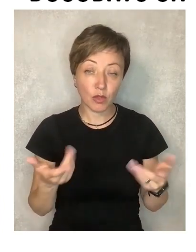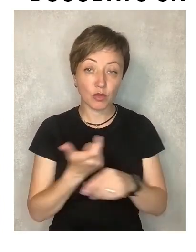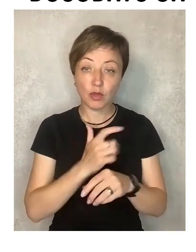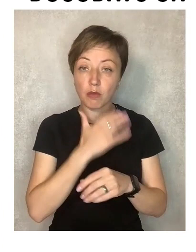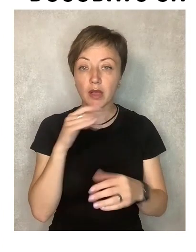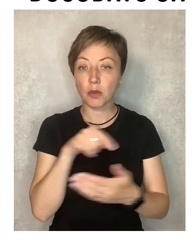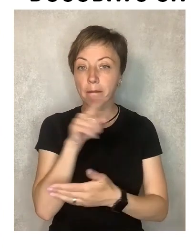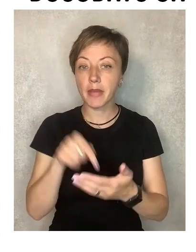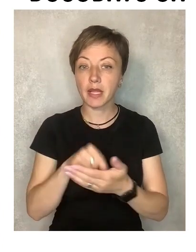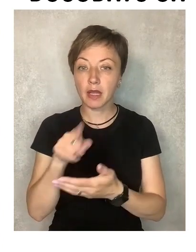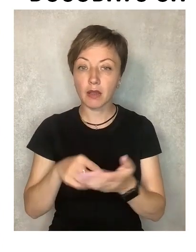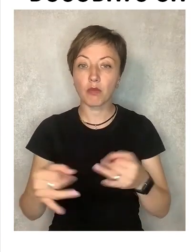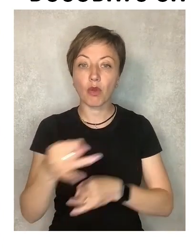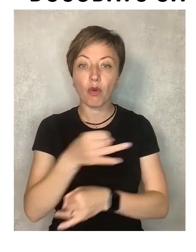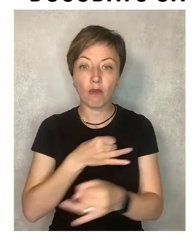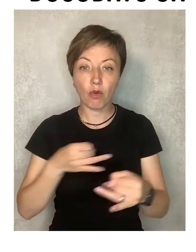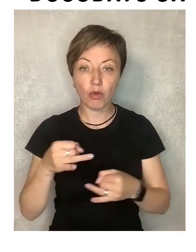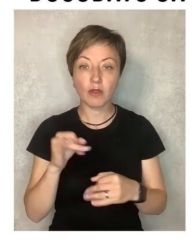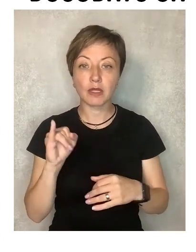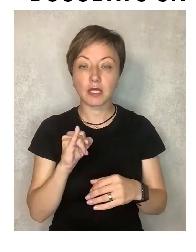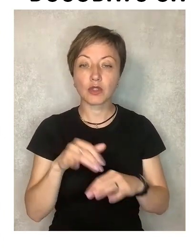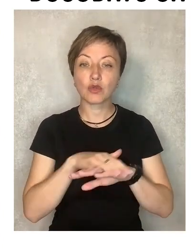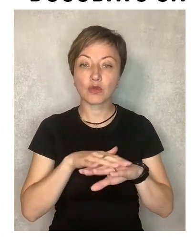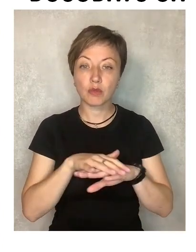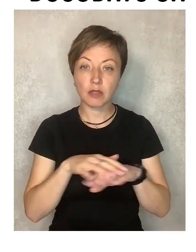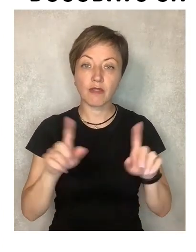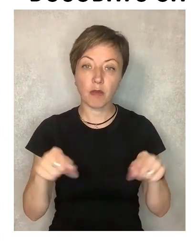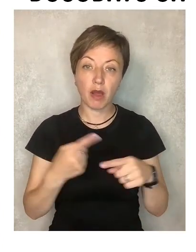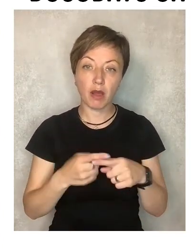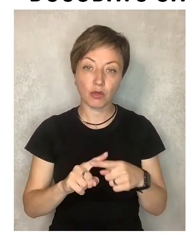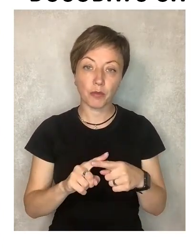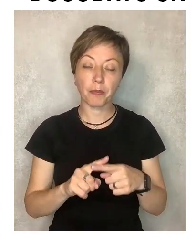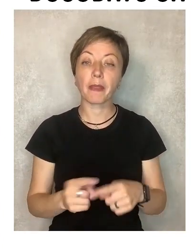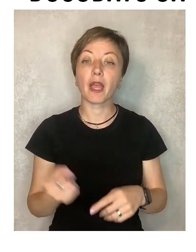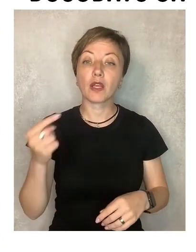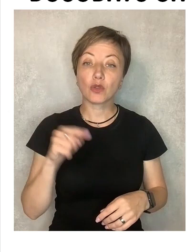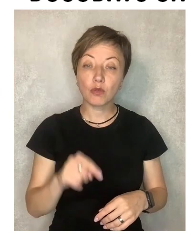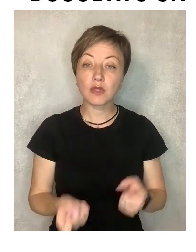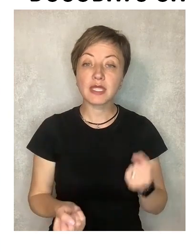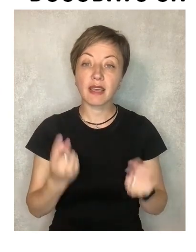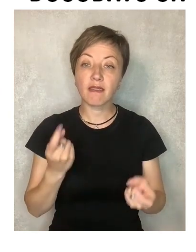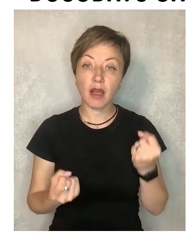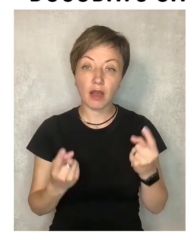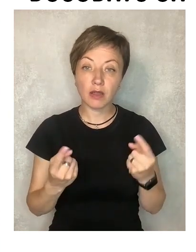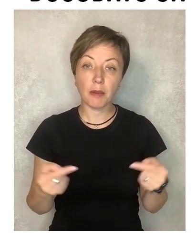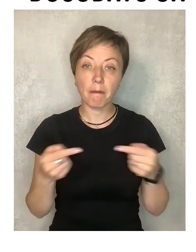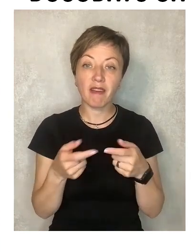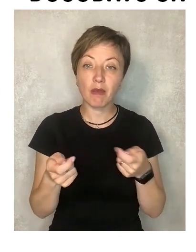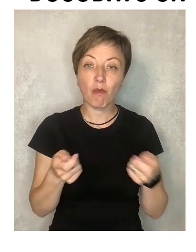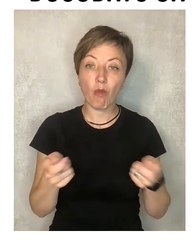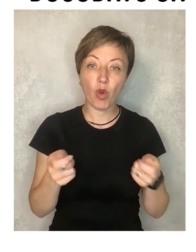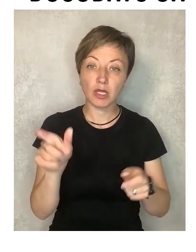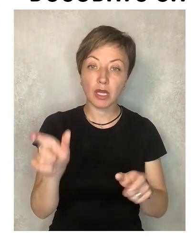варто проговорювати, і суспільство вимагає цього. Тому, власне, з'являються певні модератори, якісь